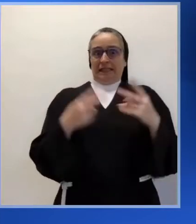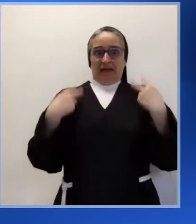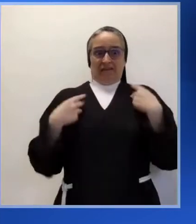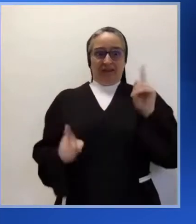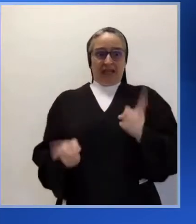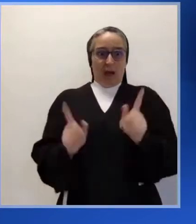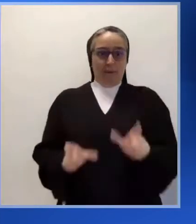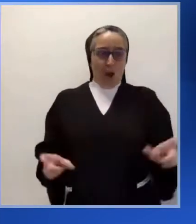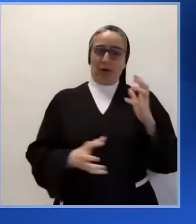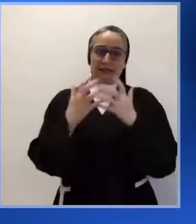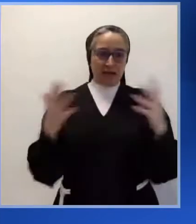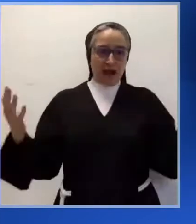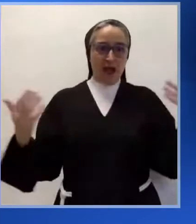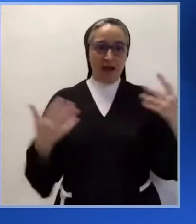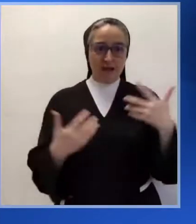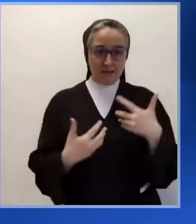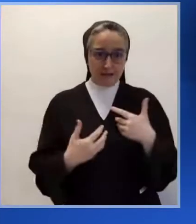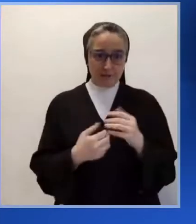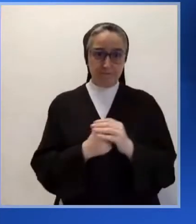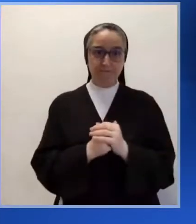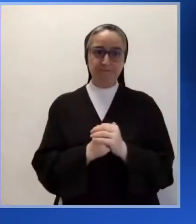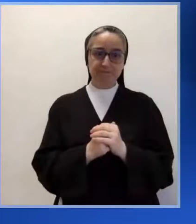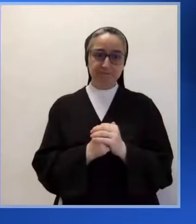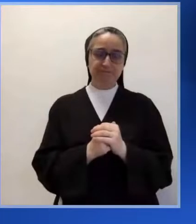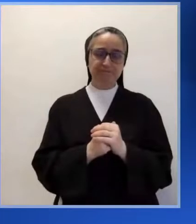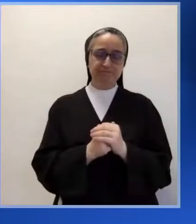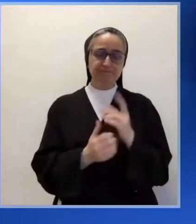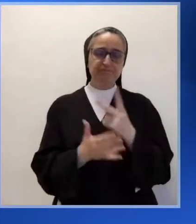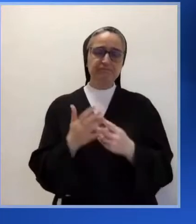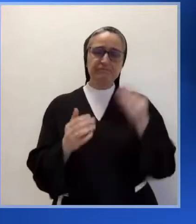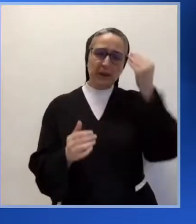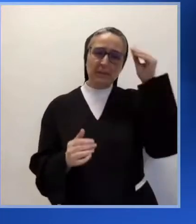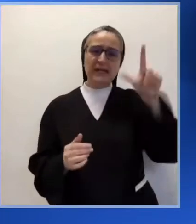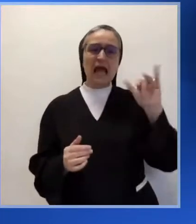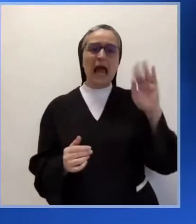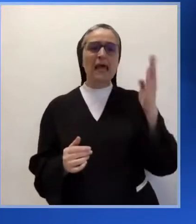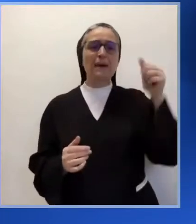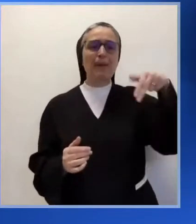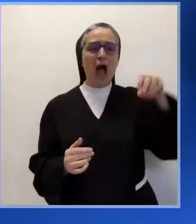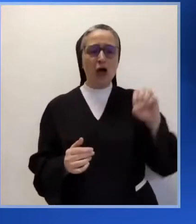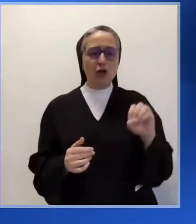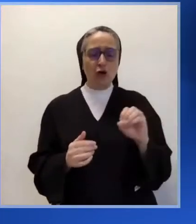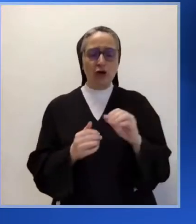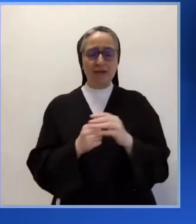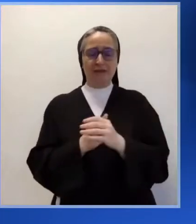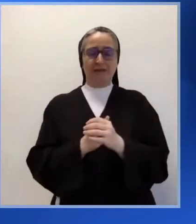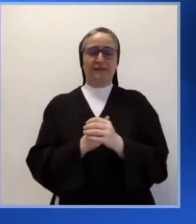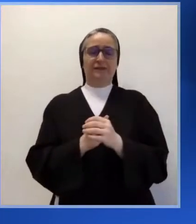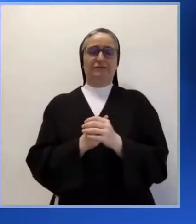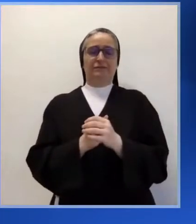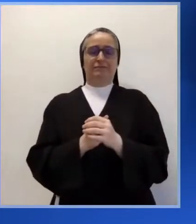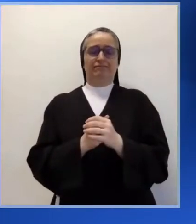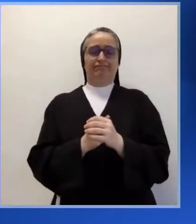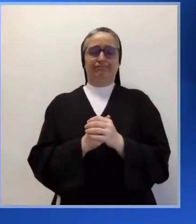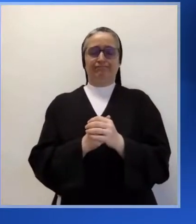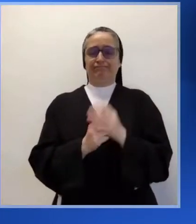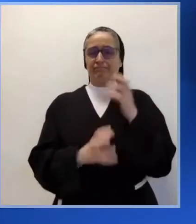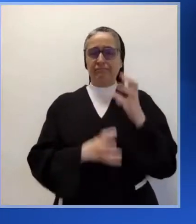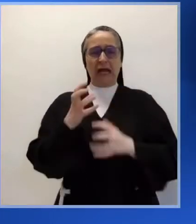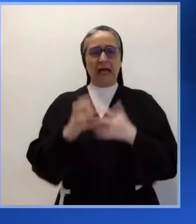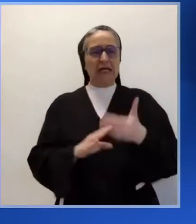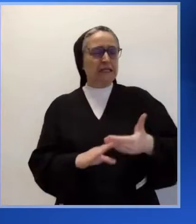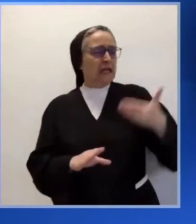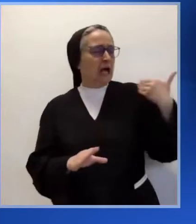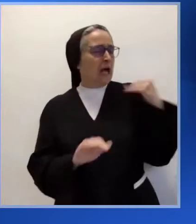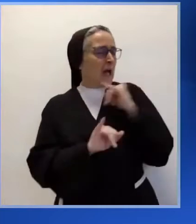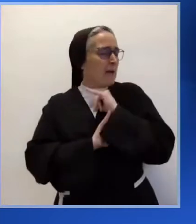popolazione. E pensiamo al Libano, che soffre una crisi senza